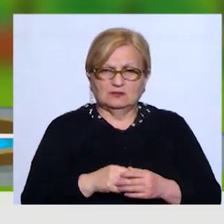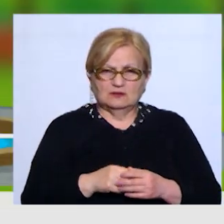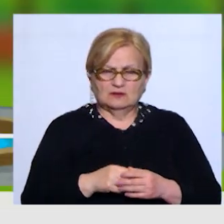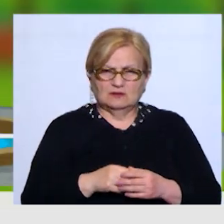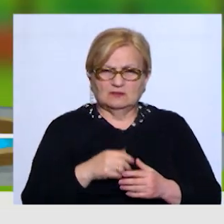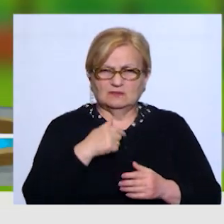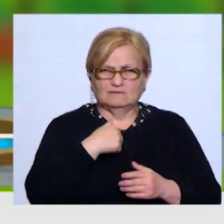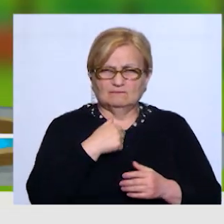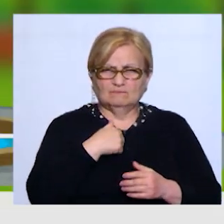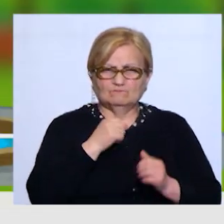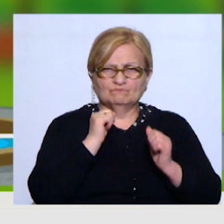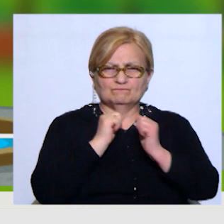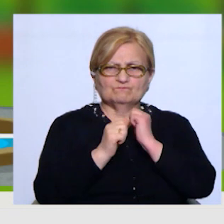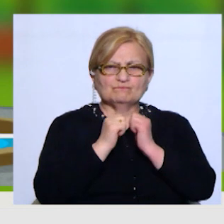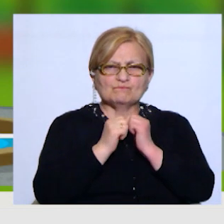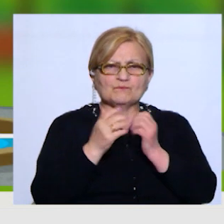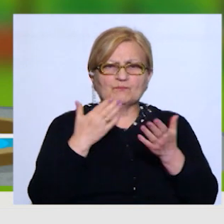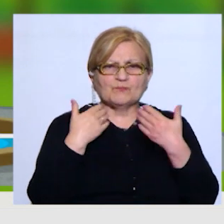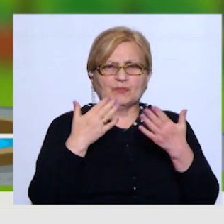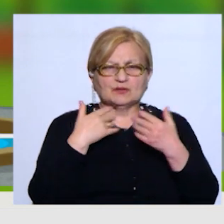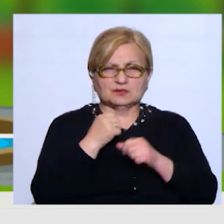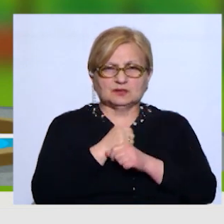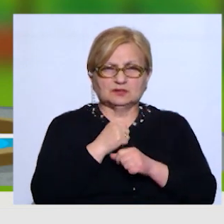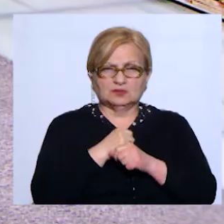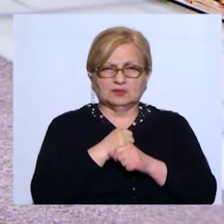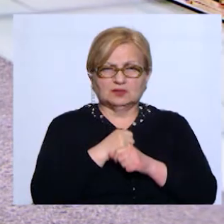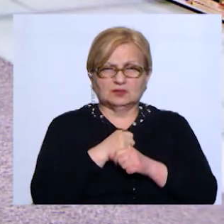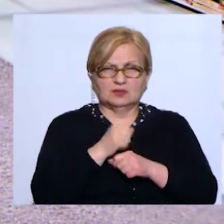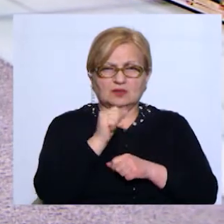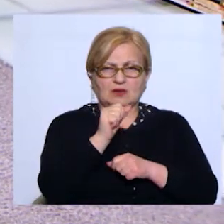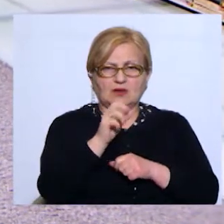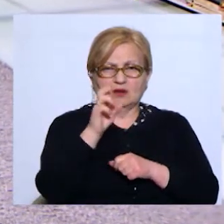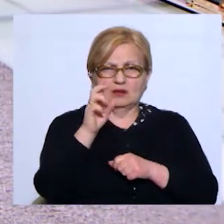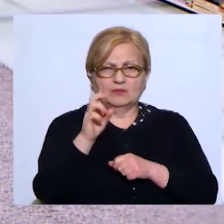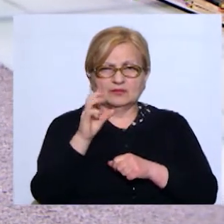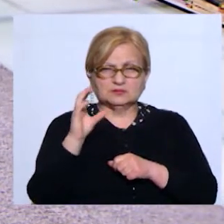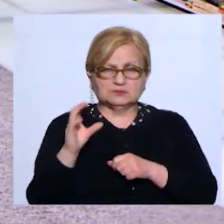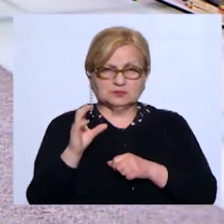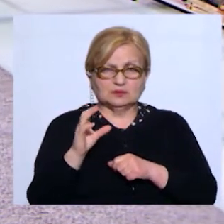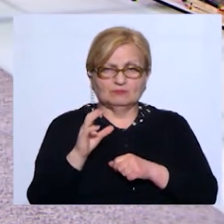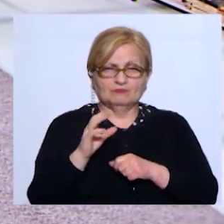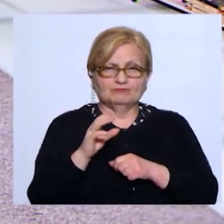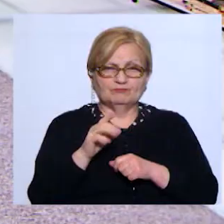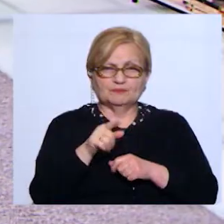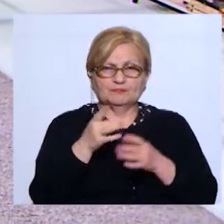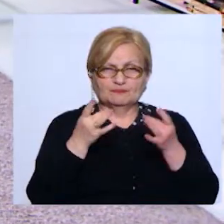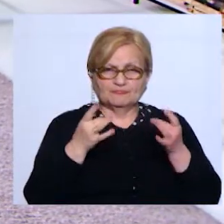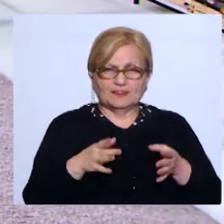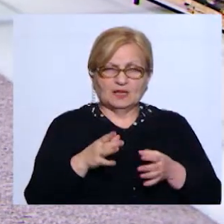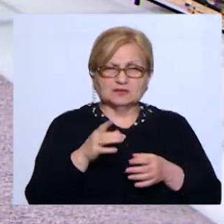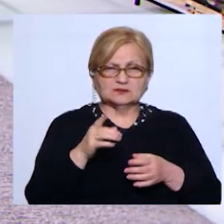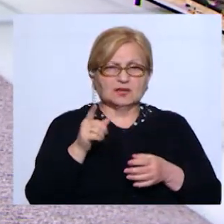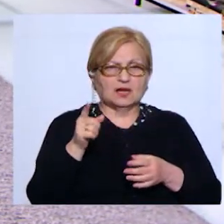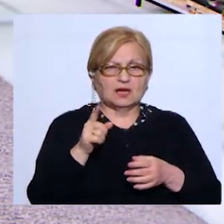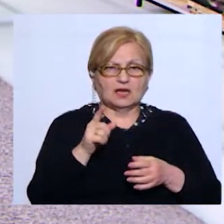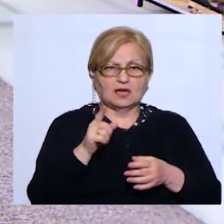ჩვენ გადავწყვიტეთ პარკი დავაგეგმაროთ. აი პირველ ფორმულას შევხედოთ. ნახეთ, a, b და c კოეფიციენტებია, ხო? ანუ ეს უბრალოდ კოეფიციენტები არ